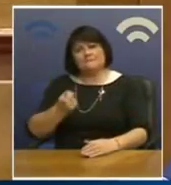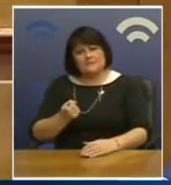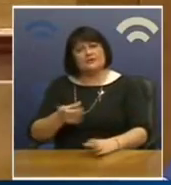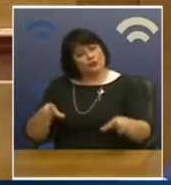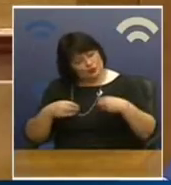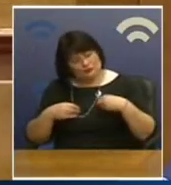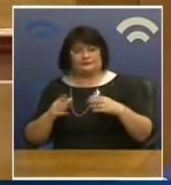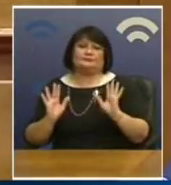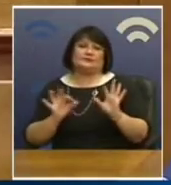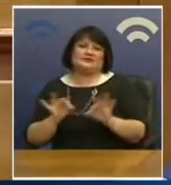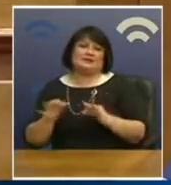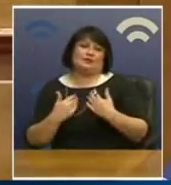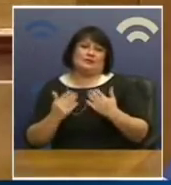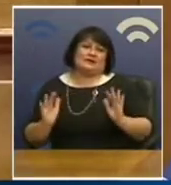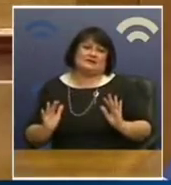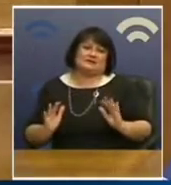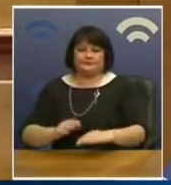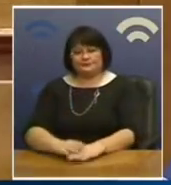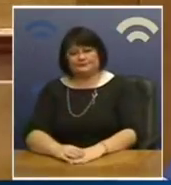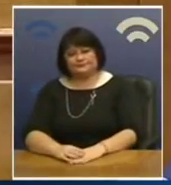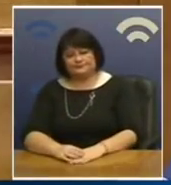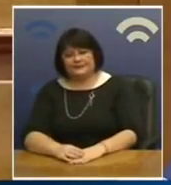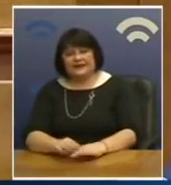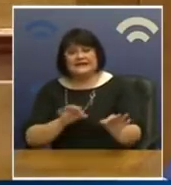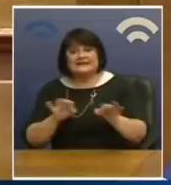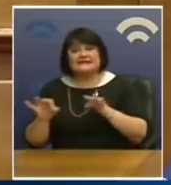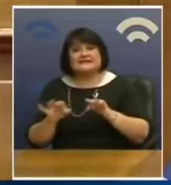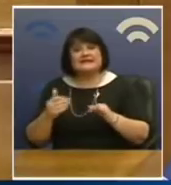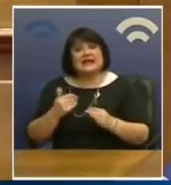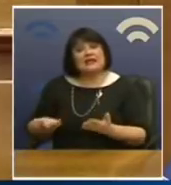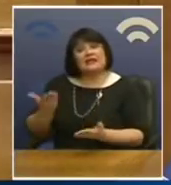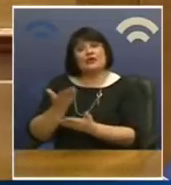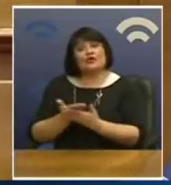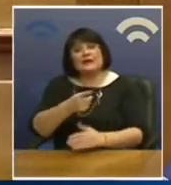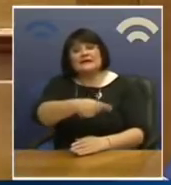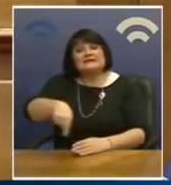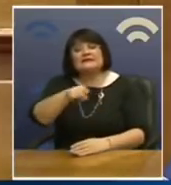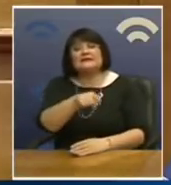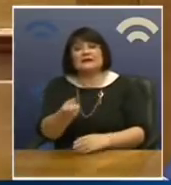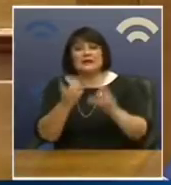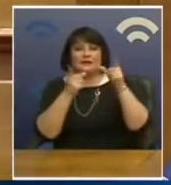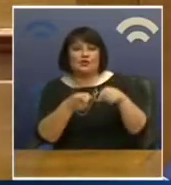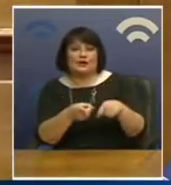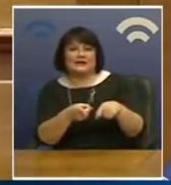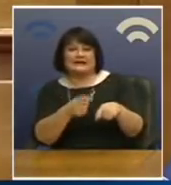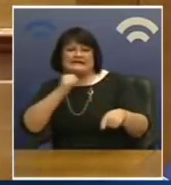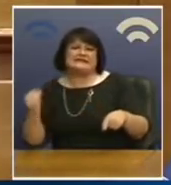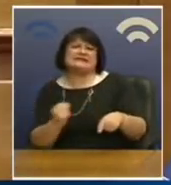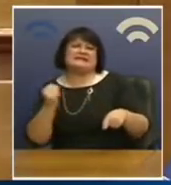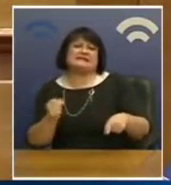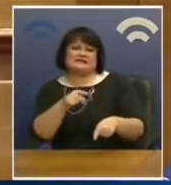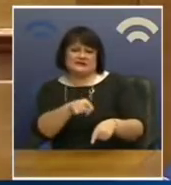ενέκριναν. Απέναντι στο σχέδιό μας, η άλλη πλευρά, η συντηρητική παράταξη